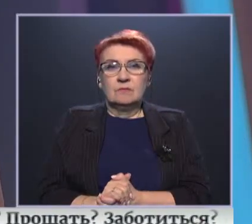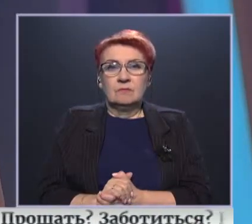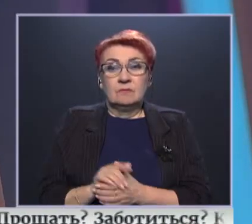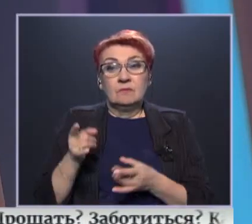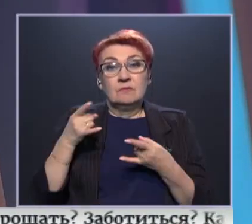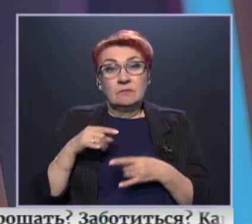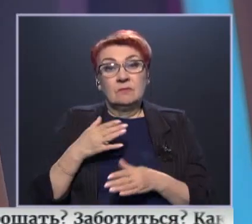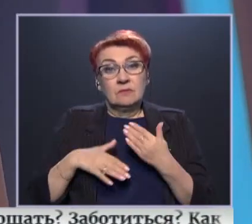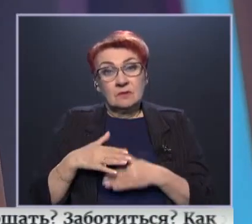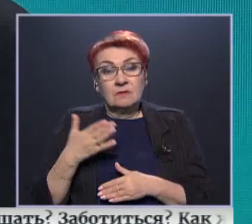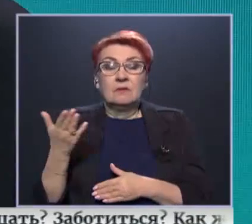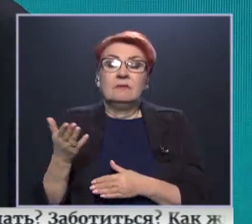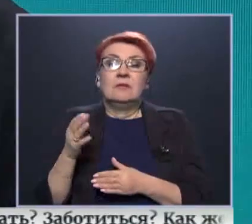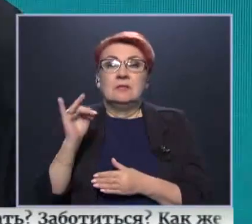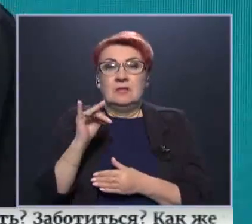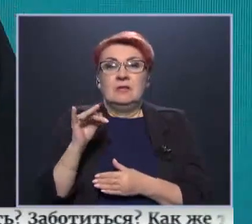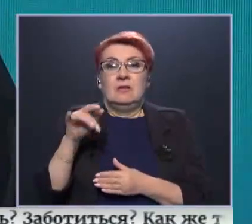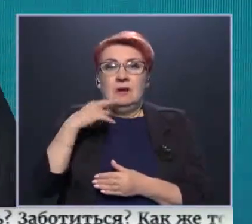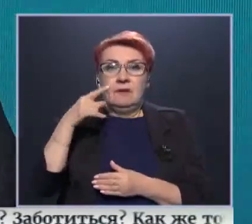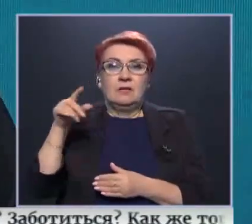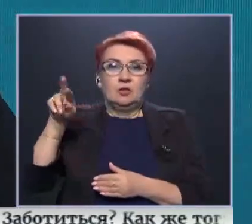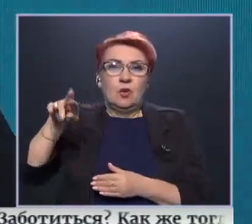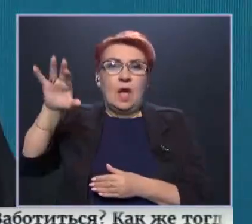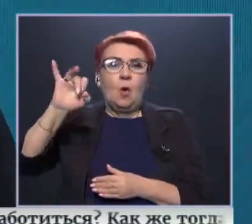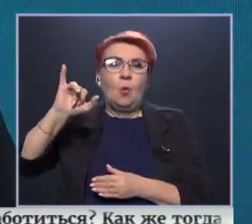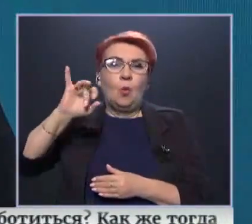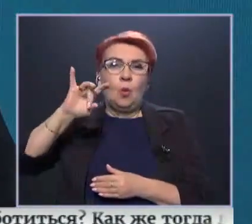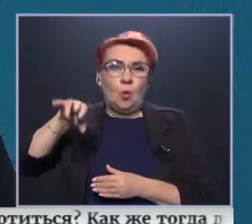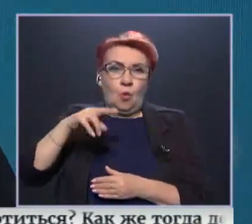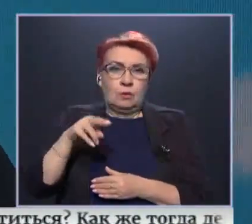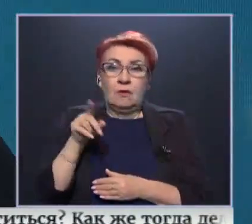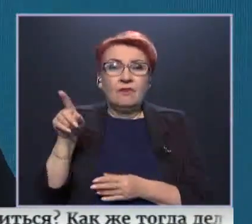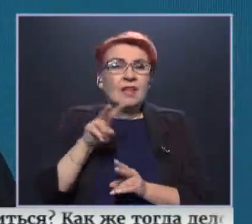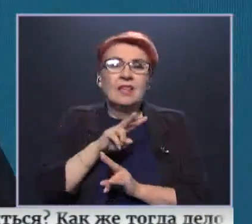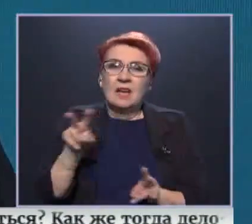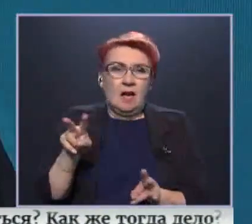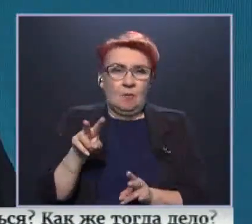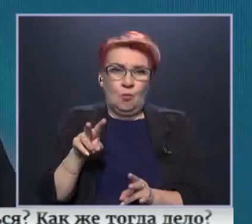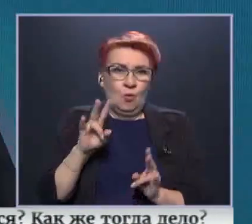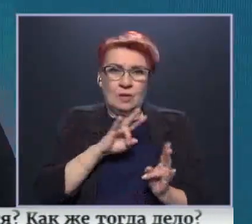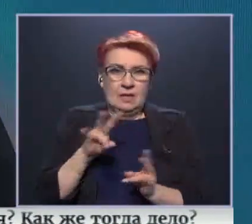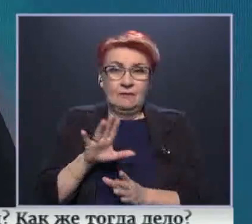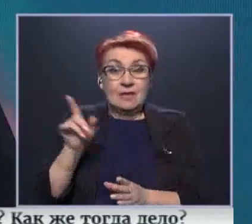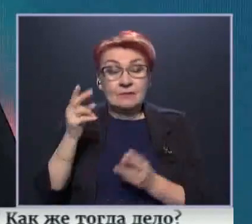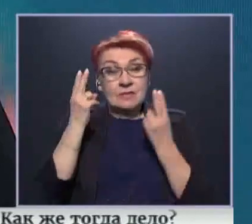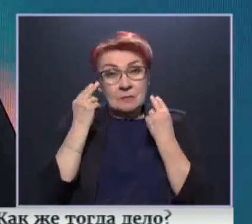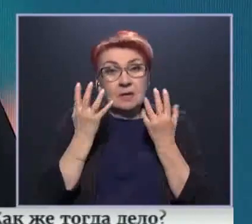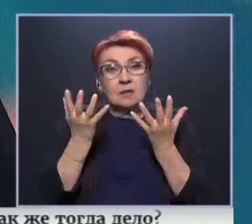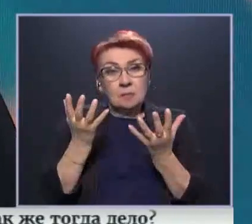Нет, никому вы не навредите. Спасибо. Никому не навредите вы. Если человек смиренно